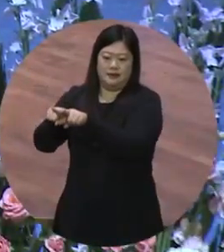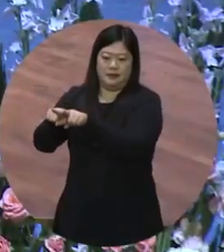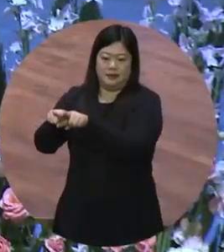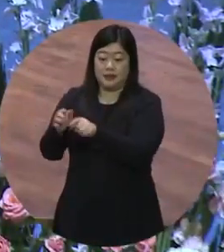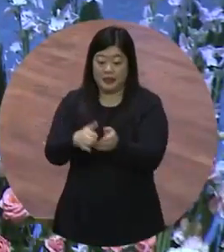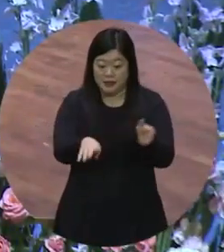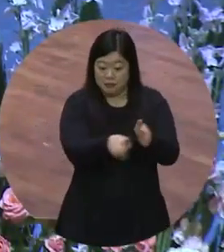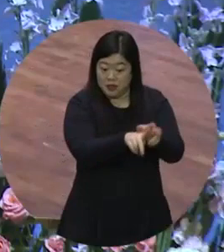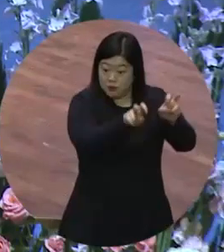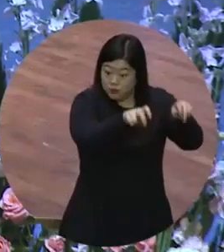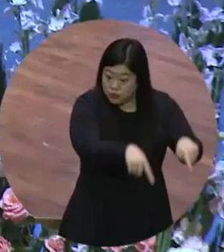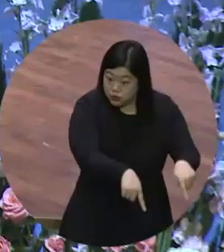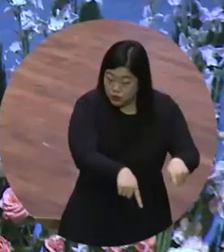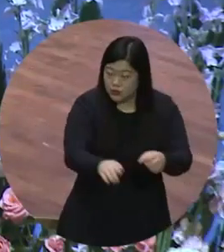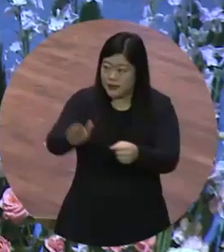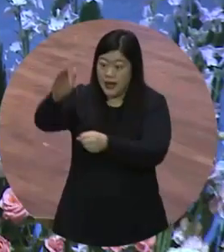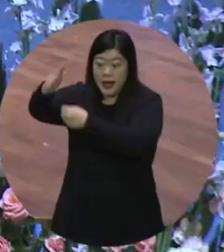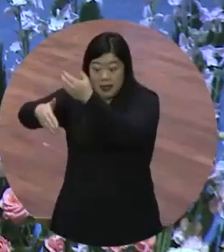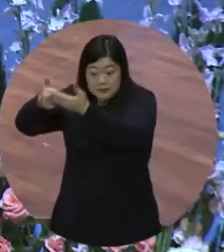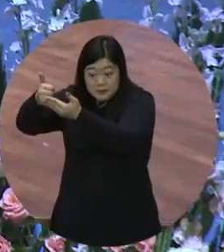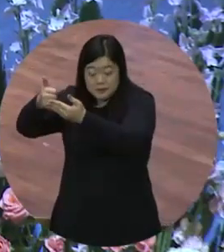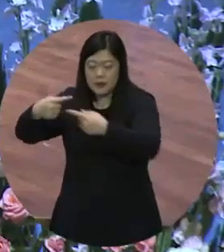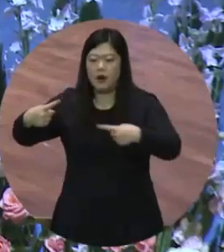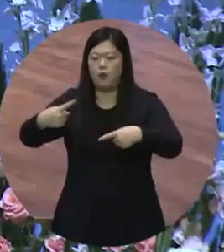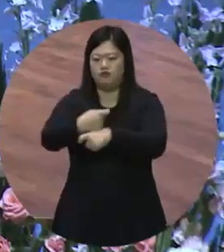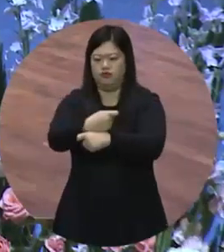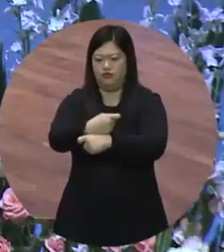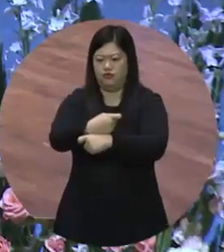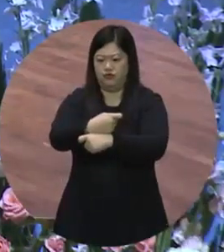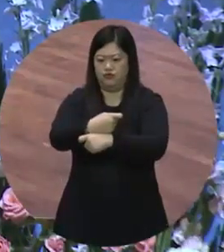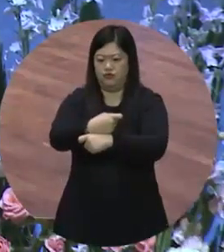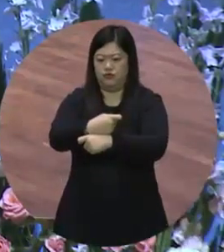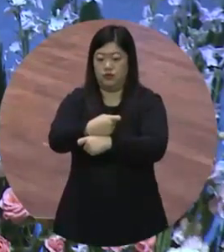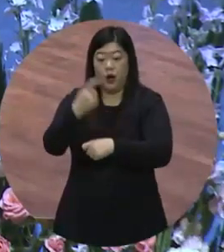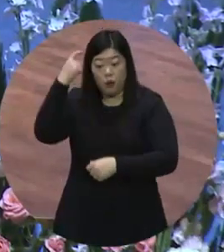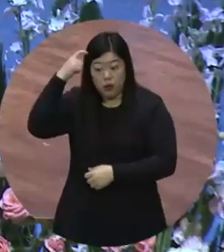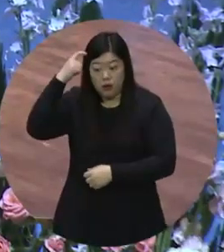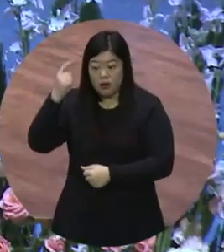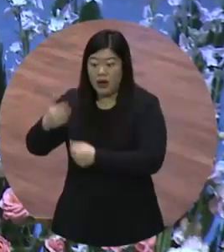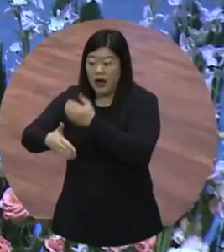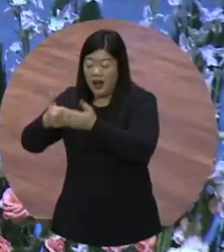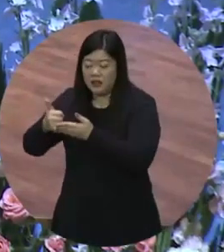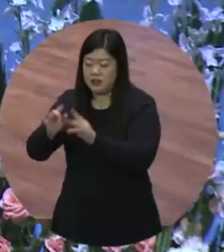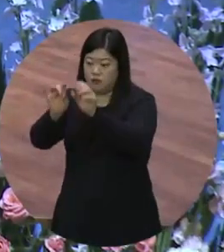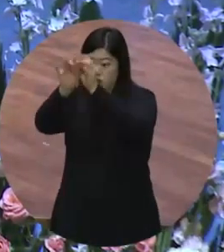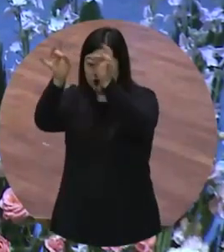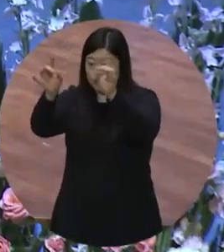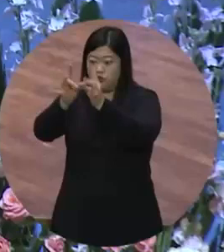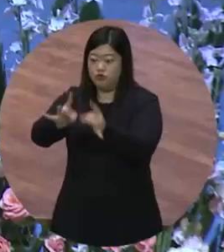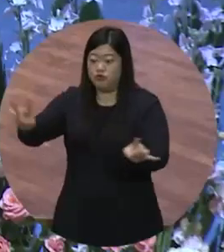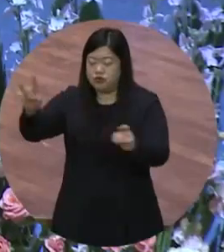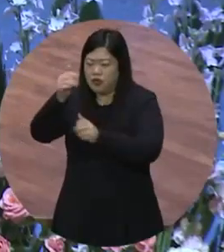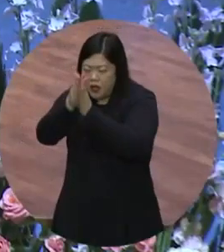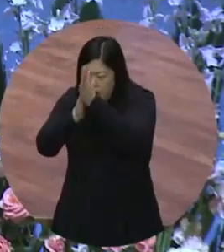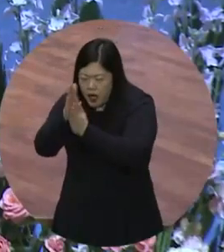원수예요. 사단 심부름 하니까. 하나님 제일 싫어하는 거 우상 숭배하고. 하나님 제일 싫어하는